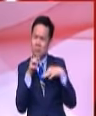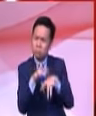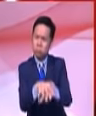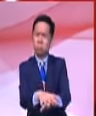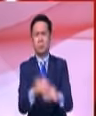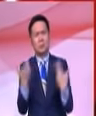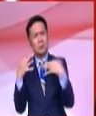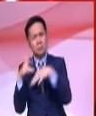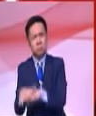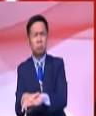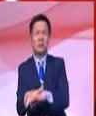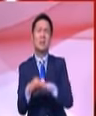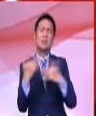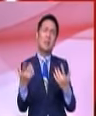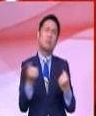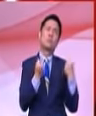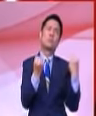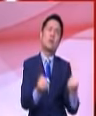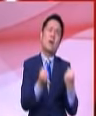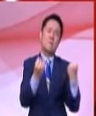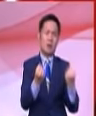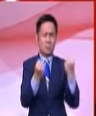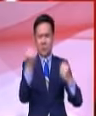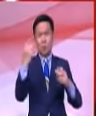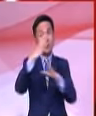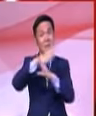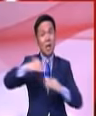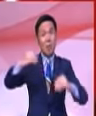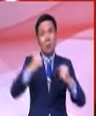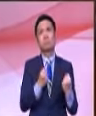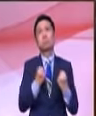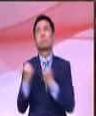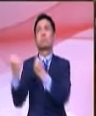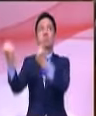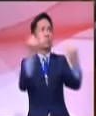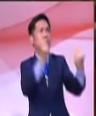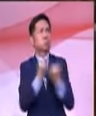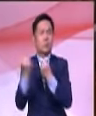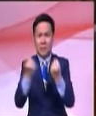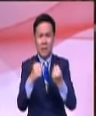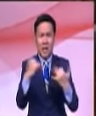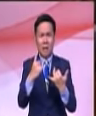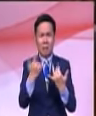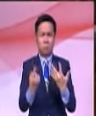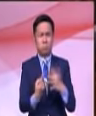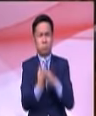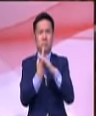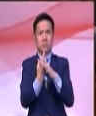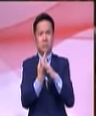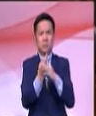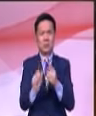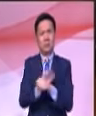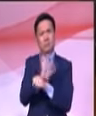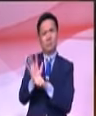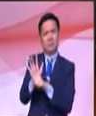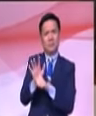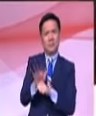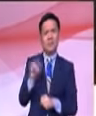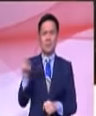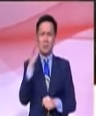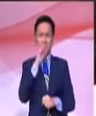berpotensi mencetuskan kluster-kluster baru. disebabkan ketidakpatuhan prosedur operasi